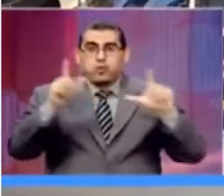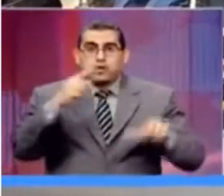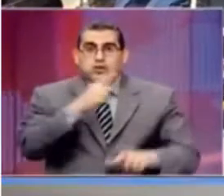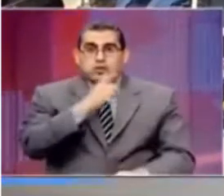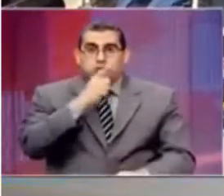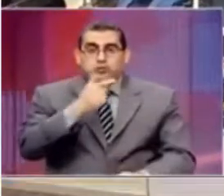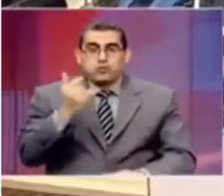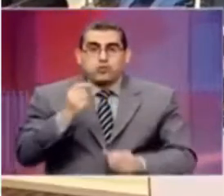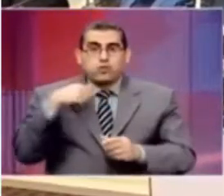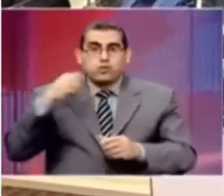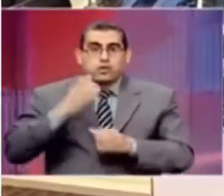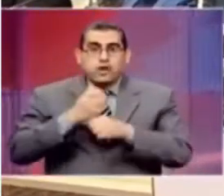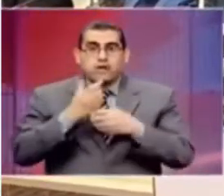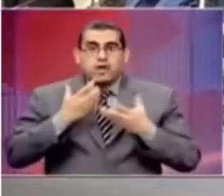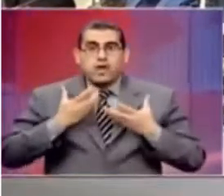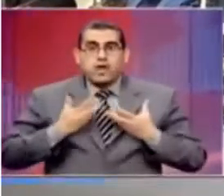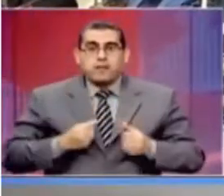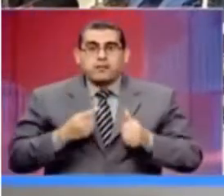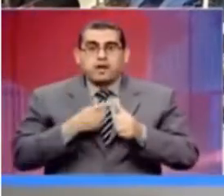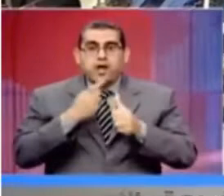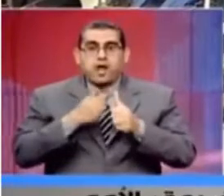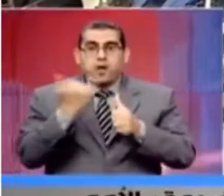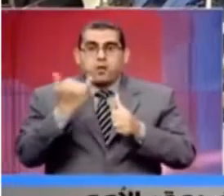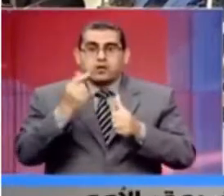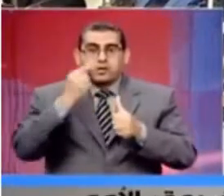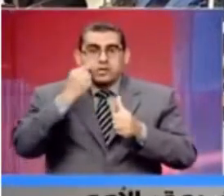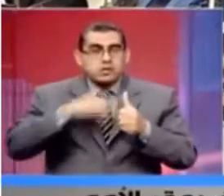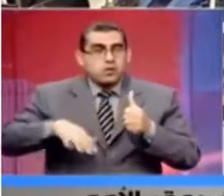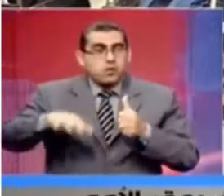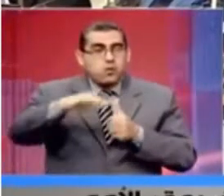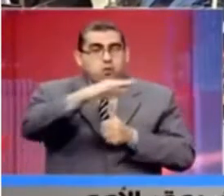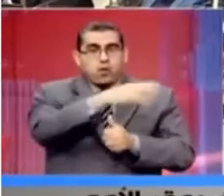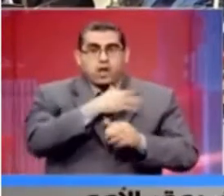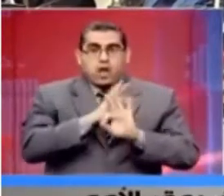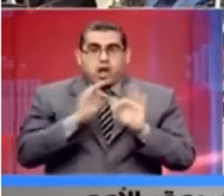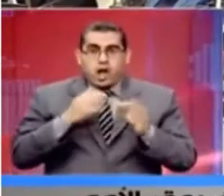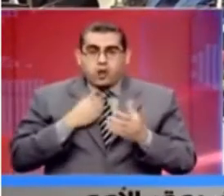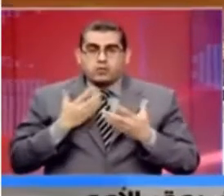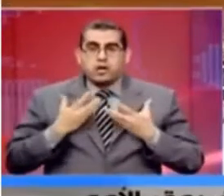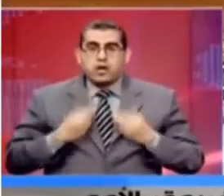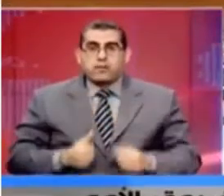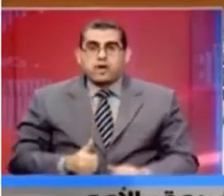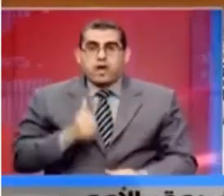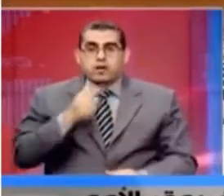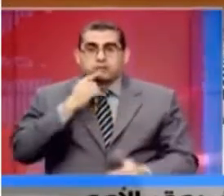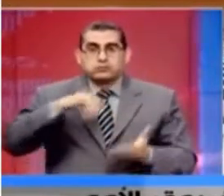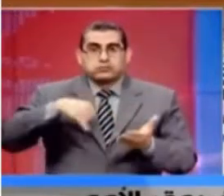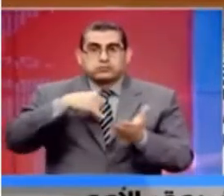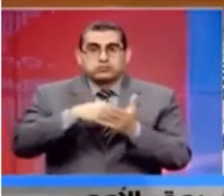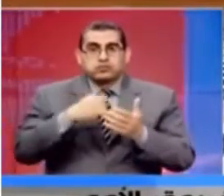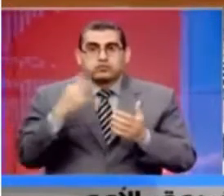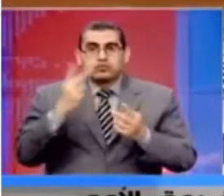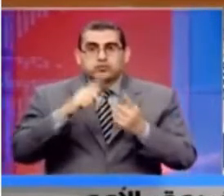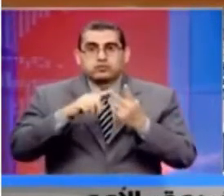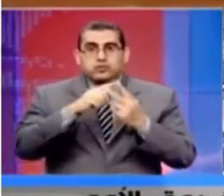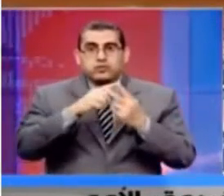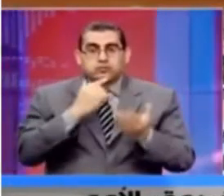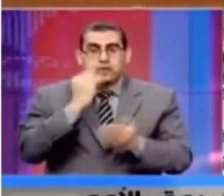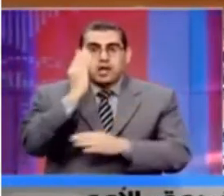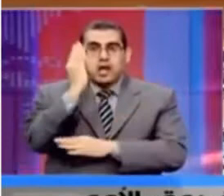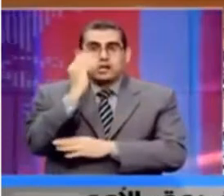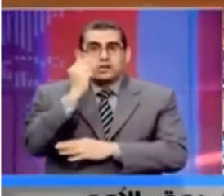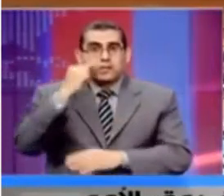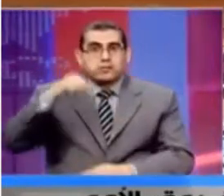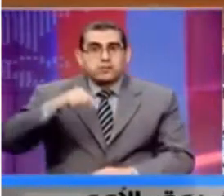الأوقاف أن الأمن هو المطلب الأول للإنسانية جمعاء، فهو أحد الركيزتين التي تقوم عليهما